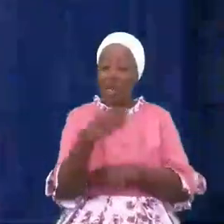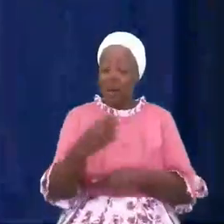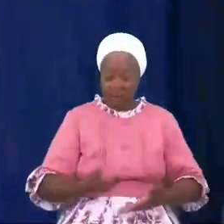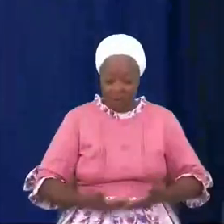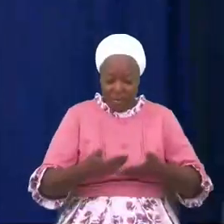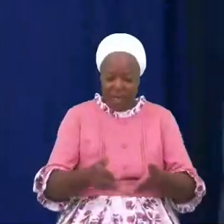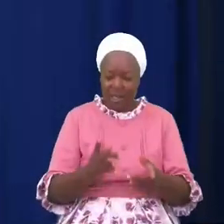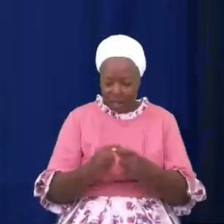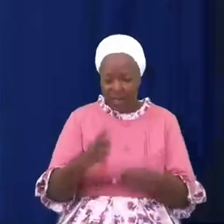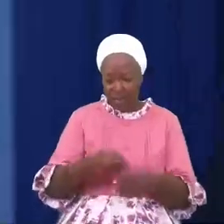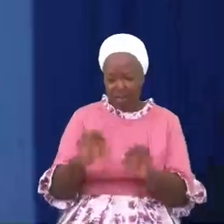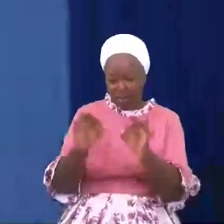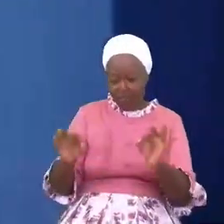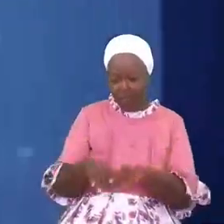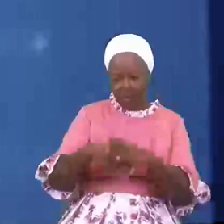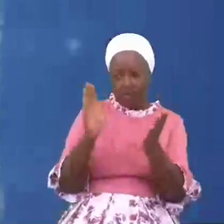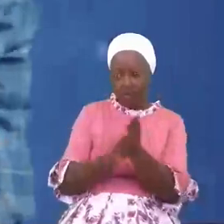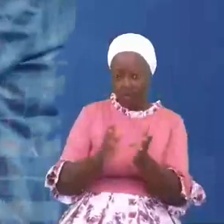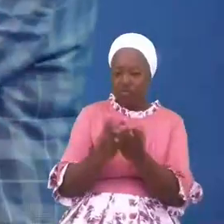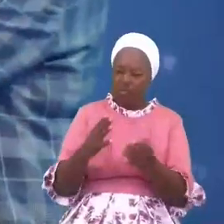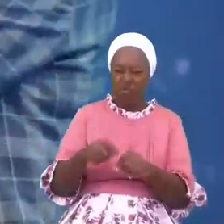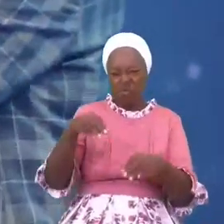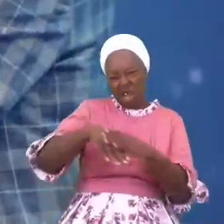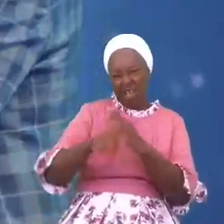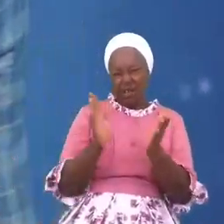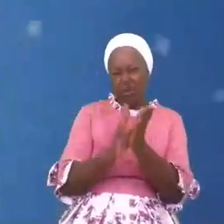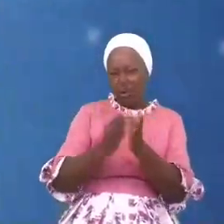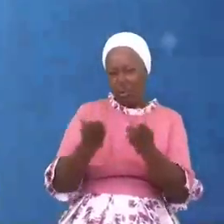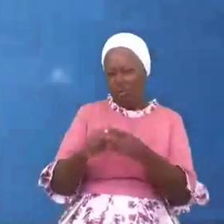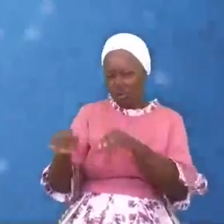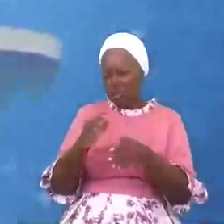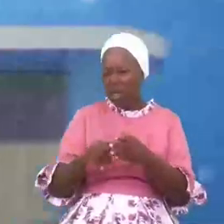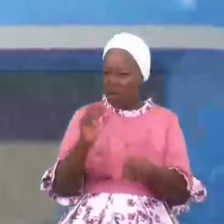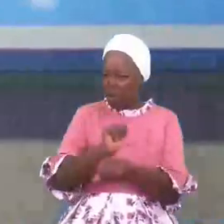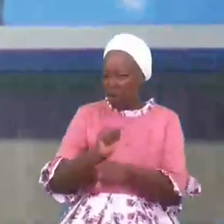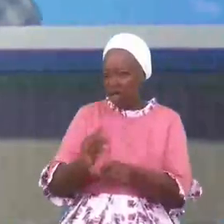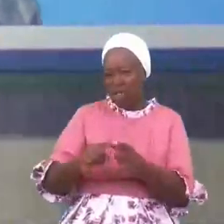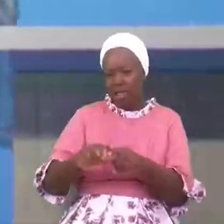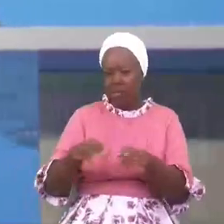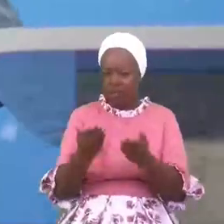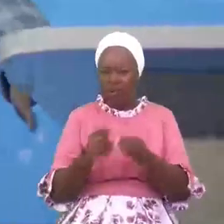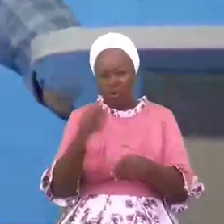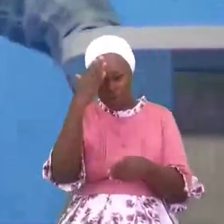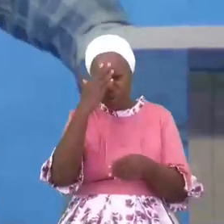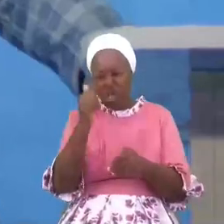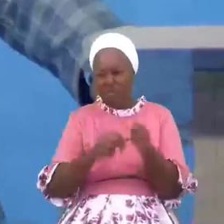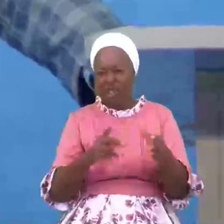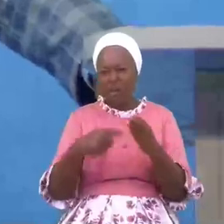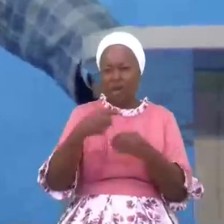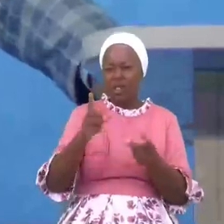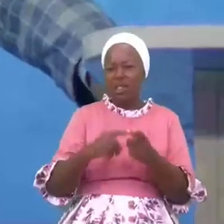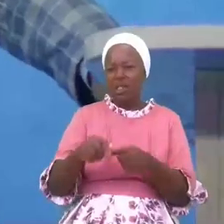formulaire et tu veux peut-être t'inscrire à l'école ou bien tu veux faire un travail donné. On veut te garder donc